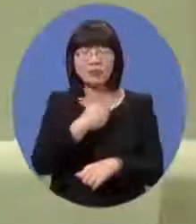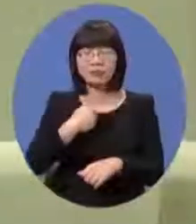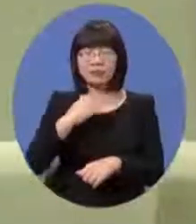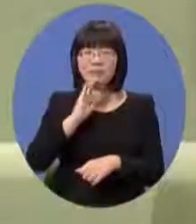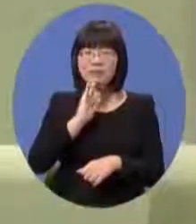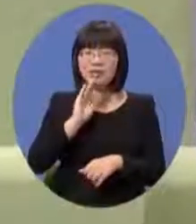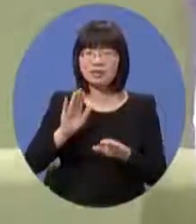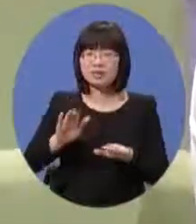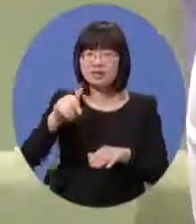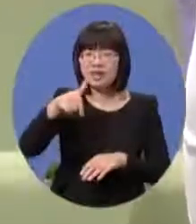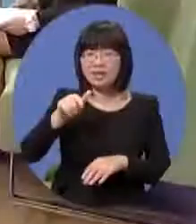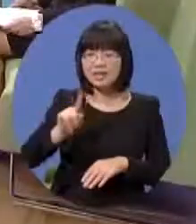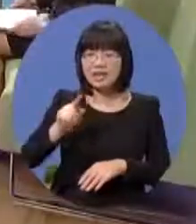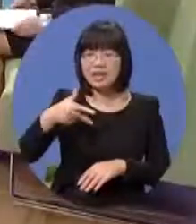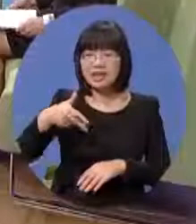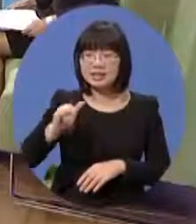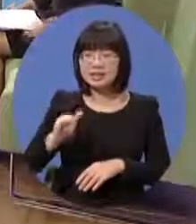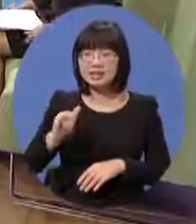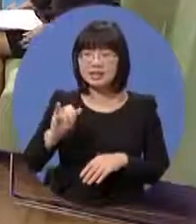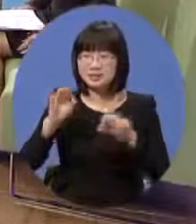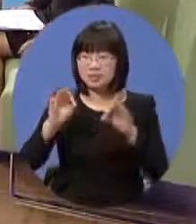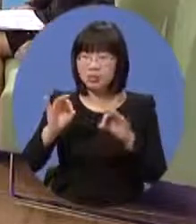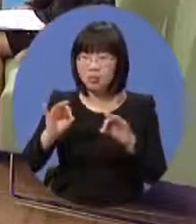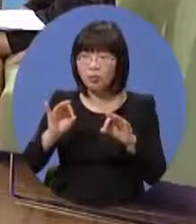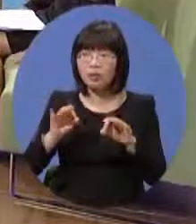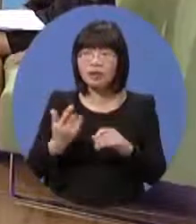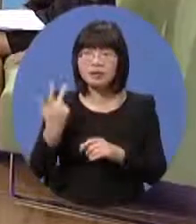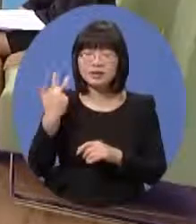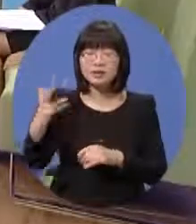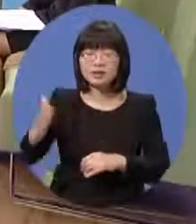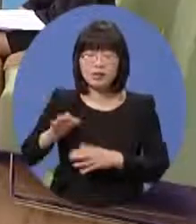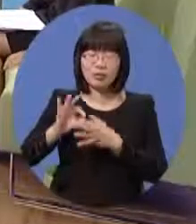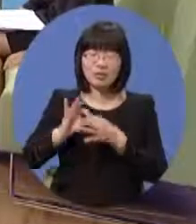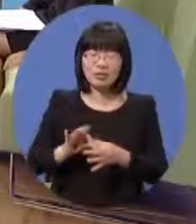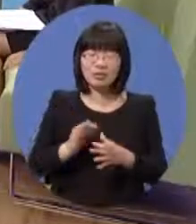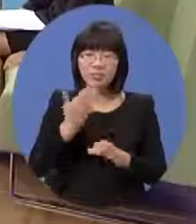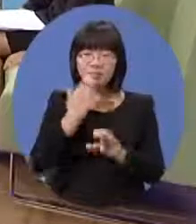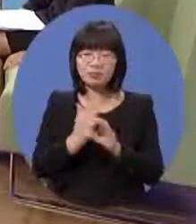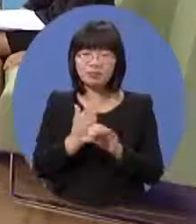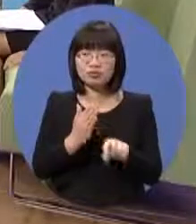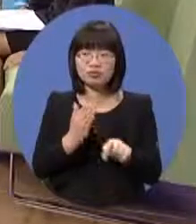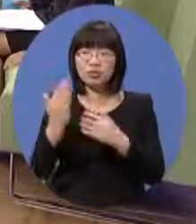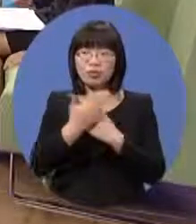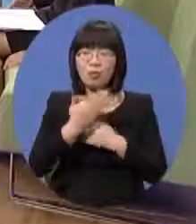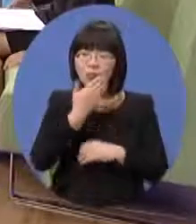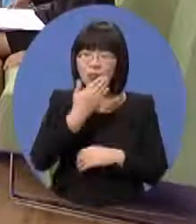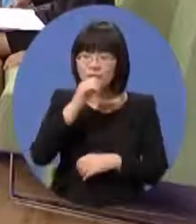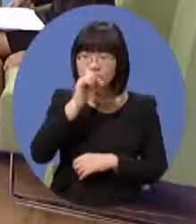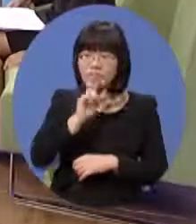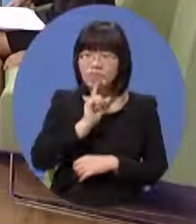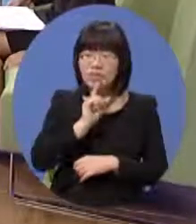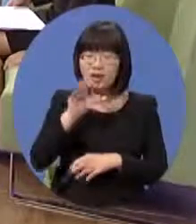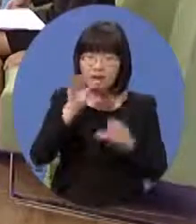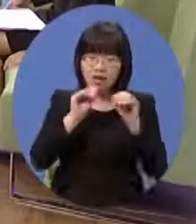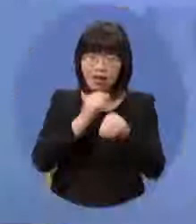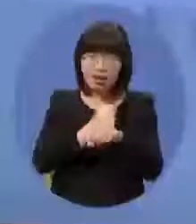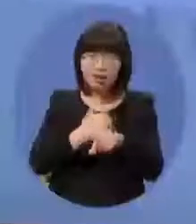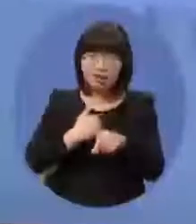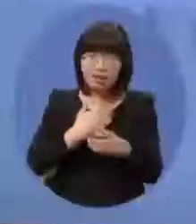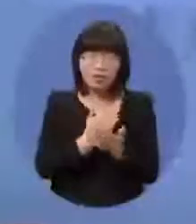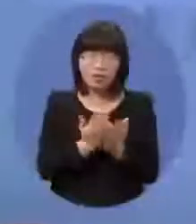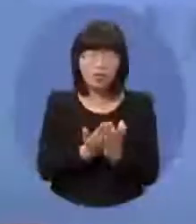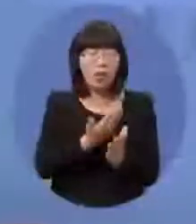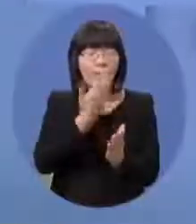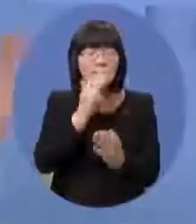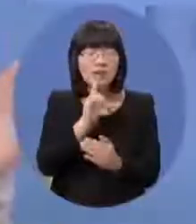가지 같은 경우는 저희 집이 지금 지난주부터 계속 먹고 있습니다. 아니, 가지가 그렇게 몸에 좋다는 얘기 많이 들었어요. 그러나 저희 집은 이제 골고루는